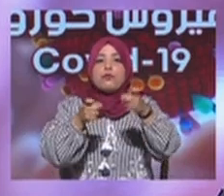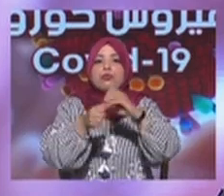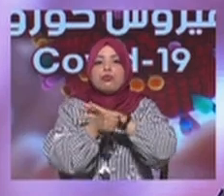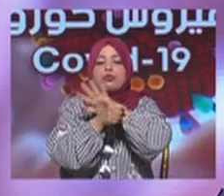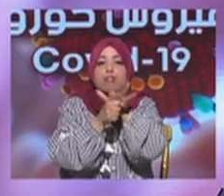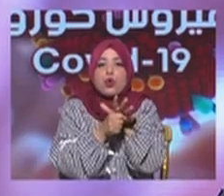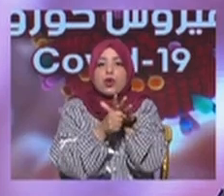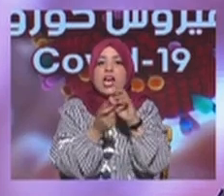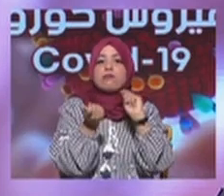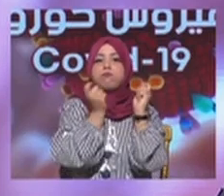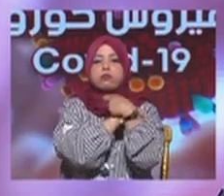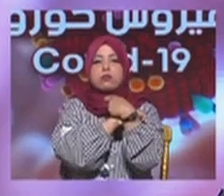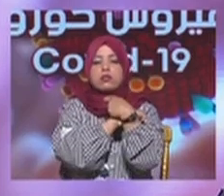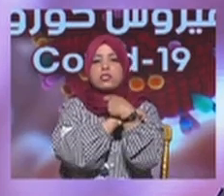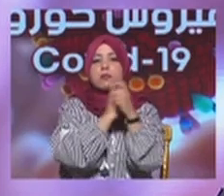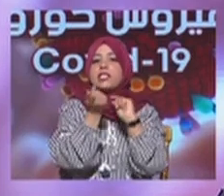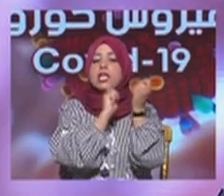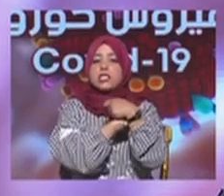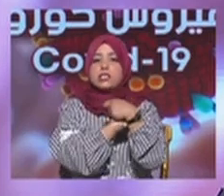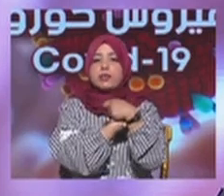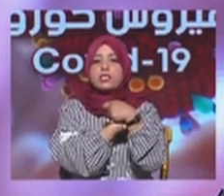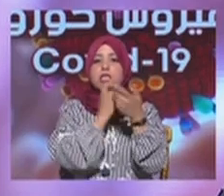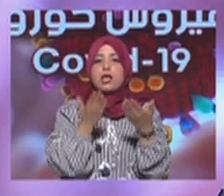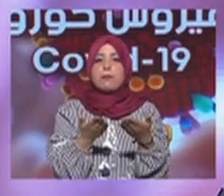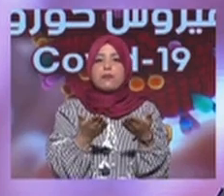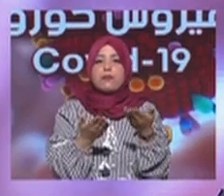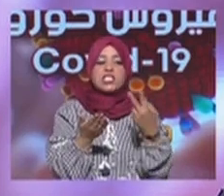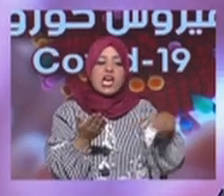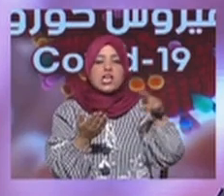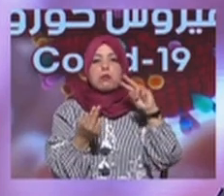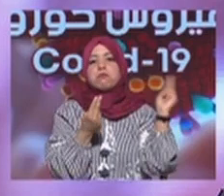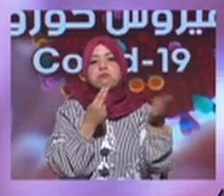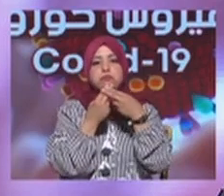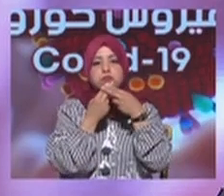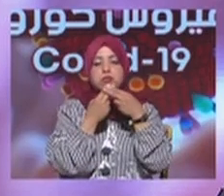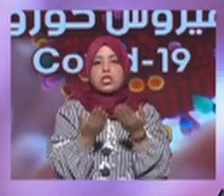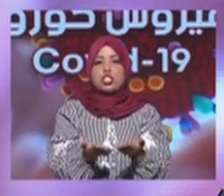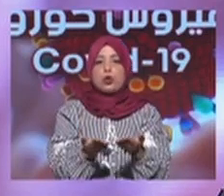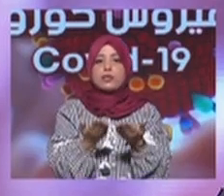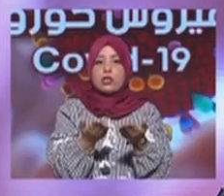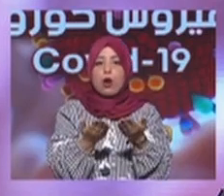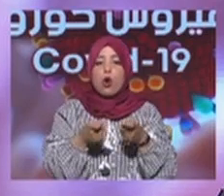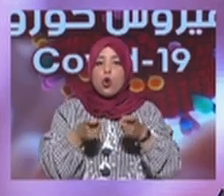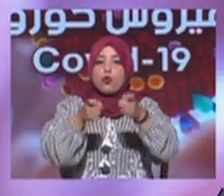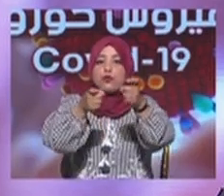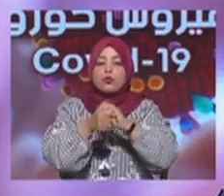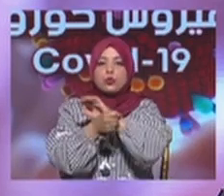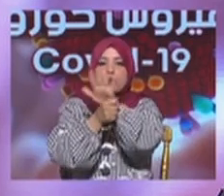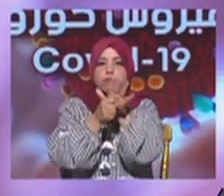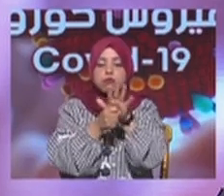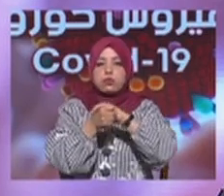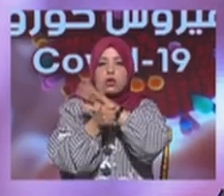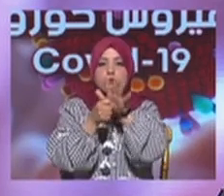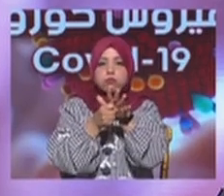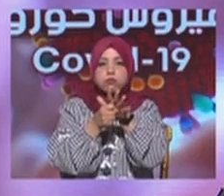باش زاد هو كما قلت ما دكتور الهام بوتيبه هو يتغير خاطر هو فيروس ايغان وكور دو لا